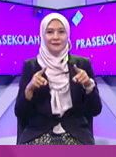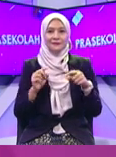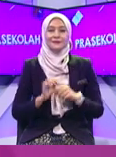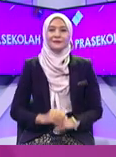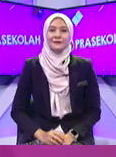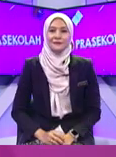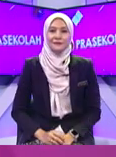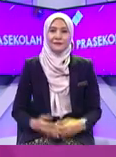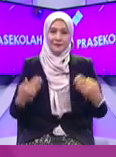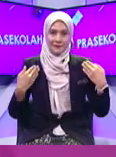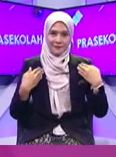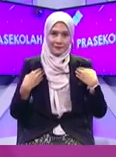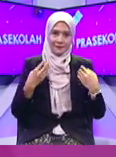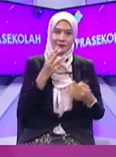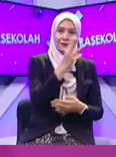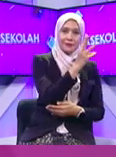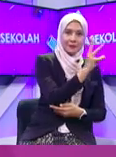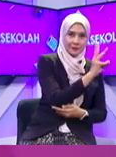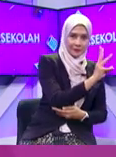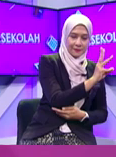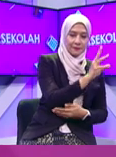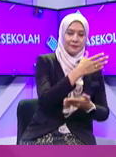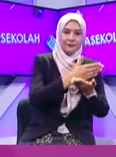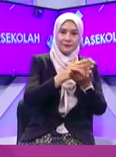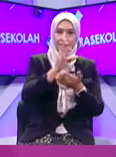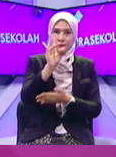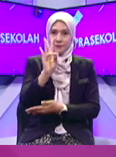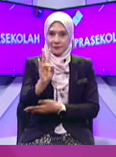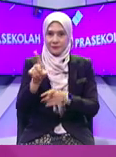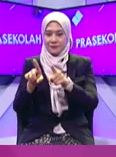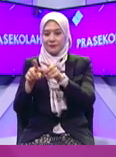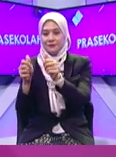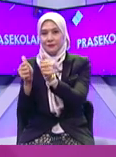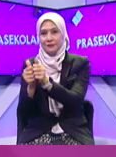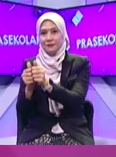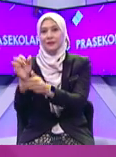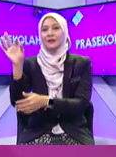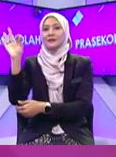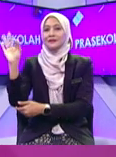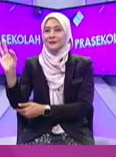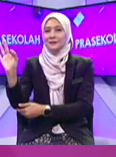Oke 16 tolak 7 = 9